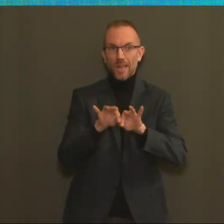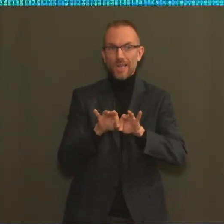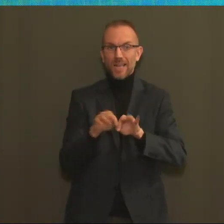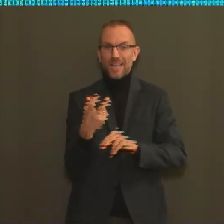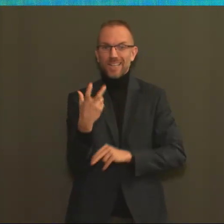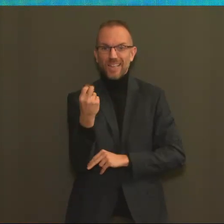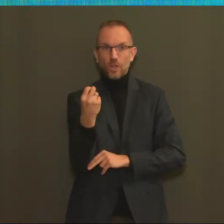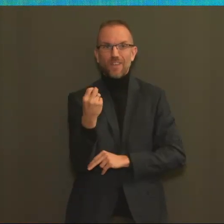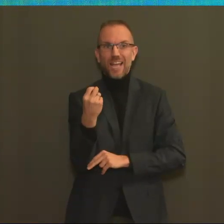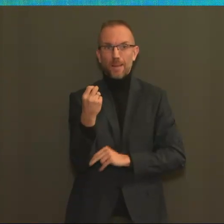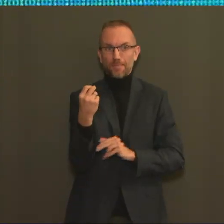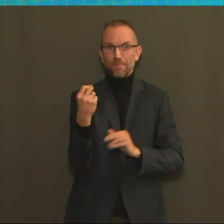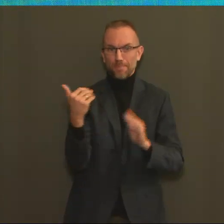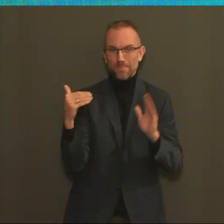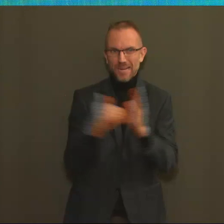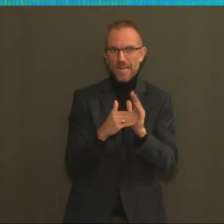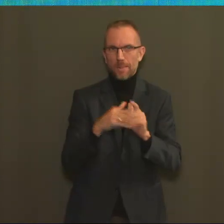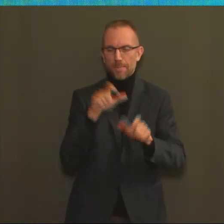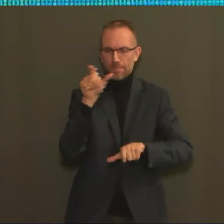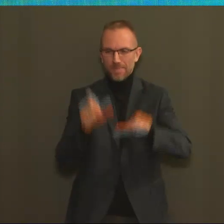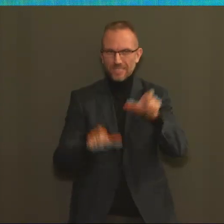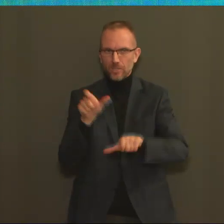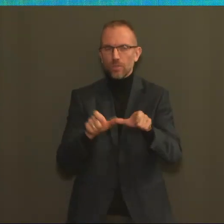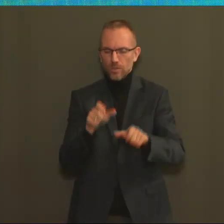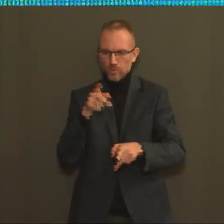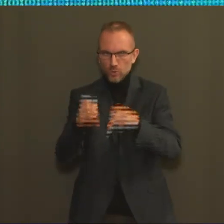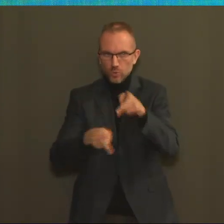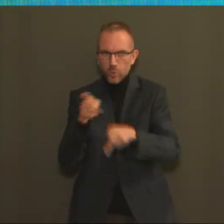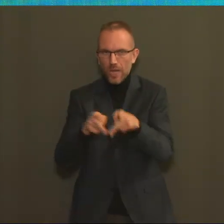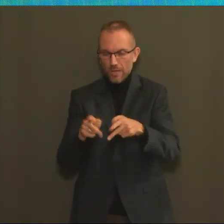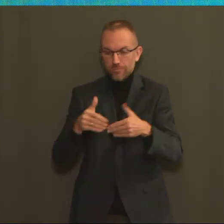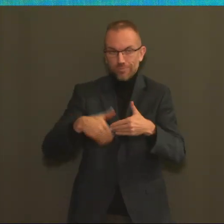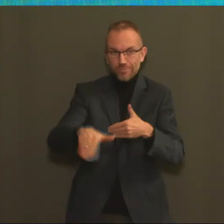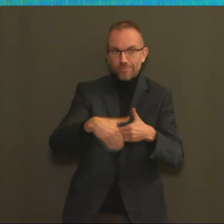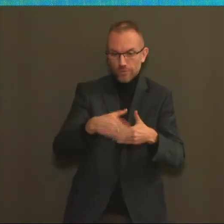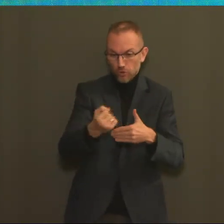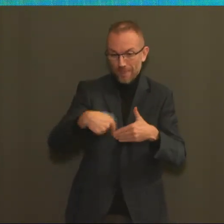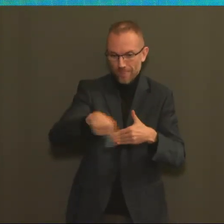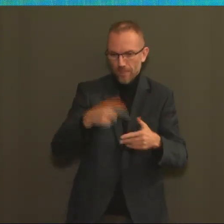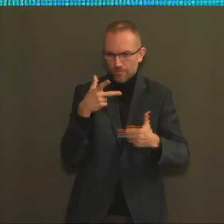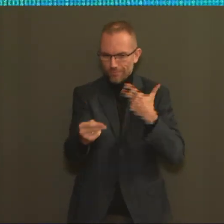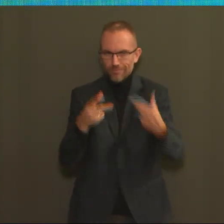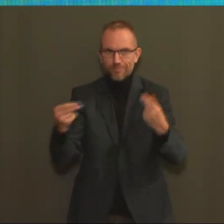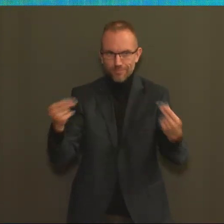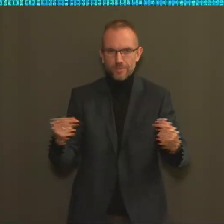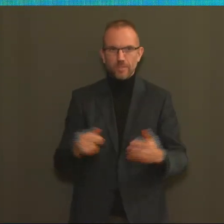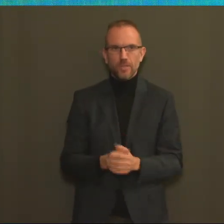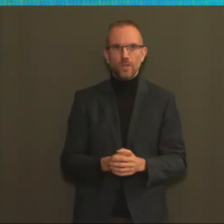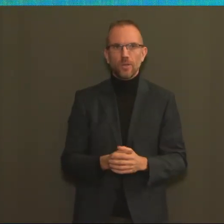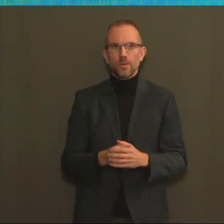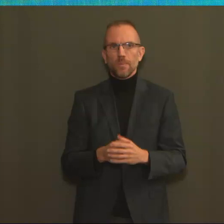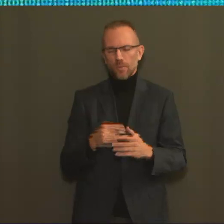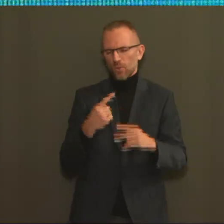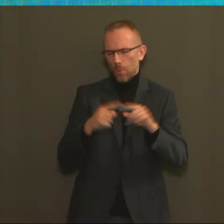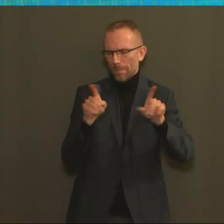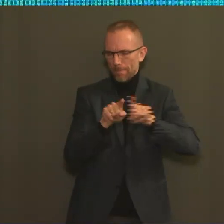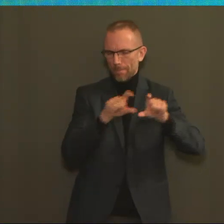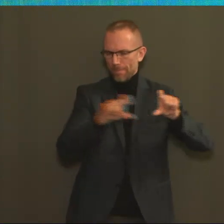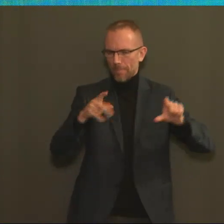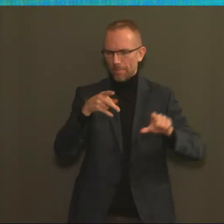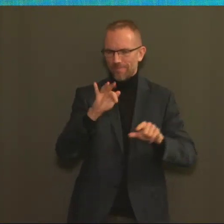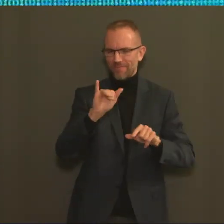professioneel santé school vaccineren partir de sets hem één of enkele vaccin pfizer doek om ons zo